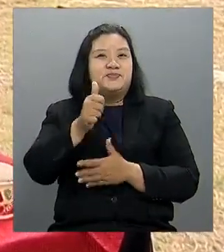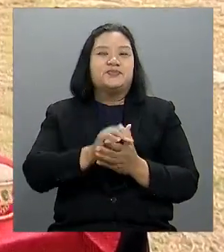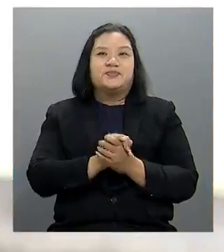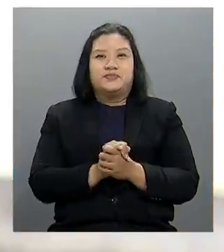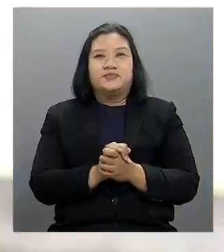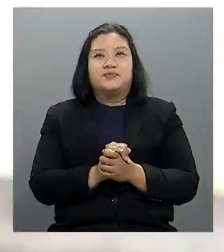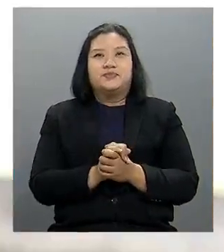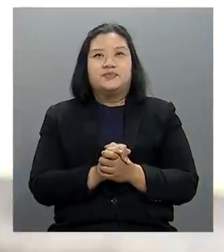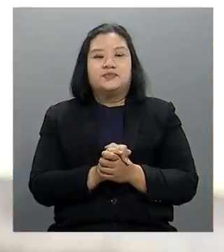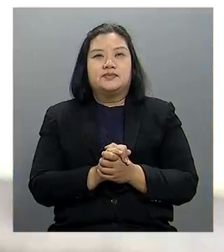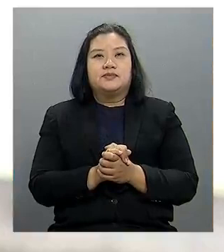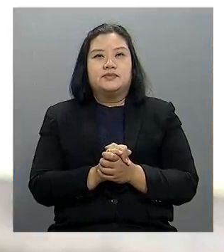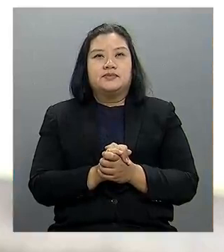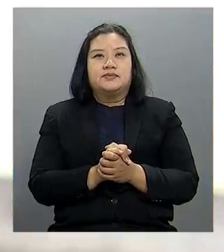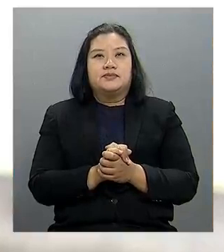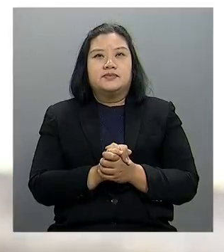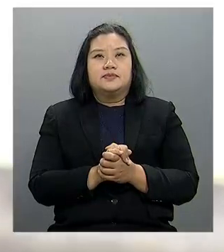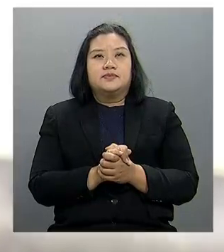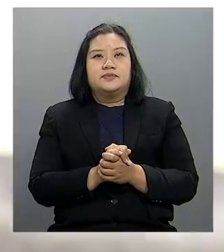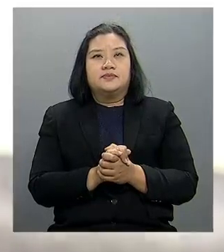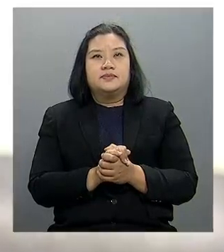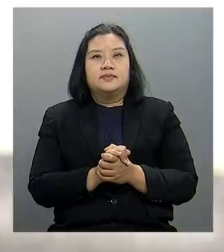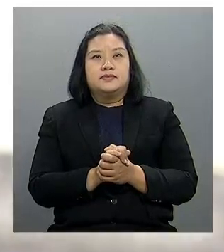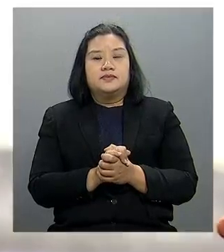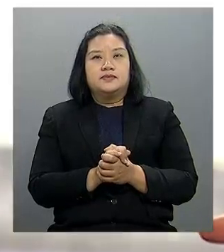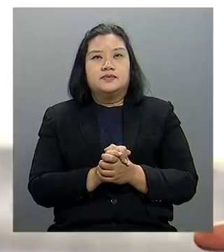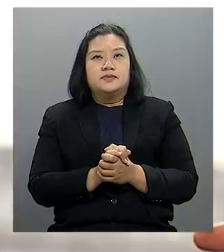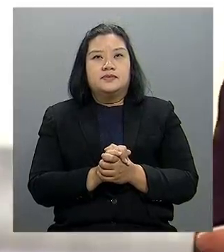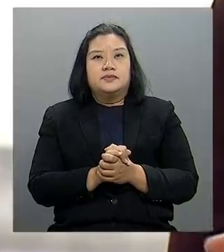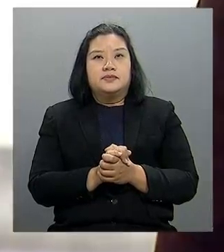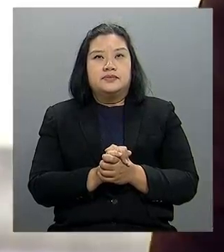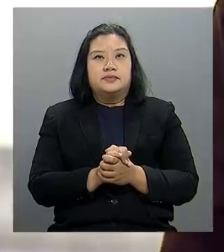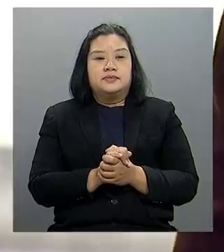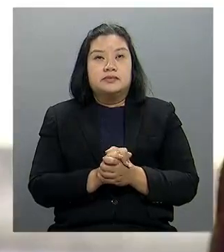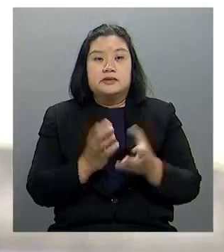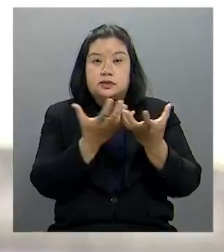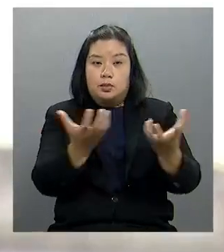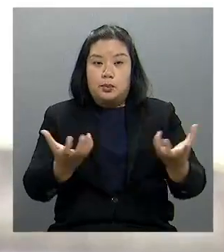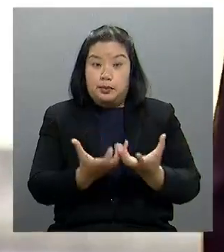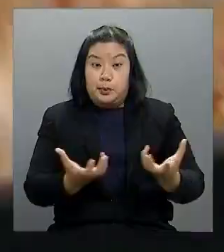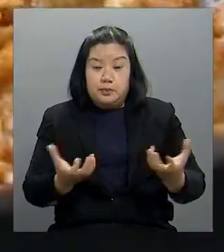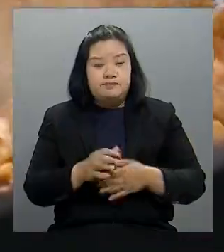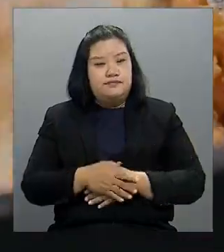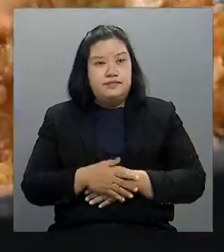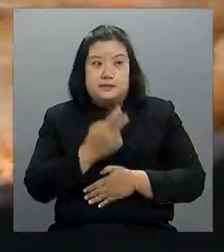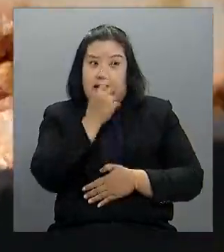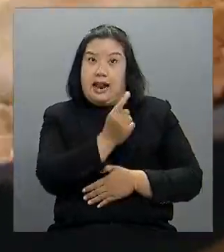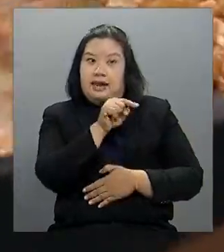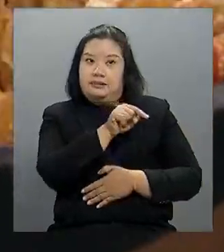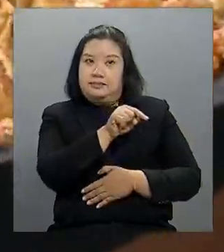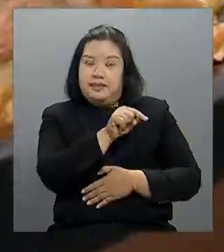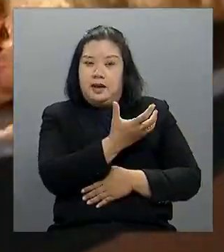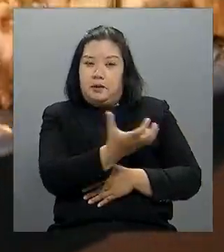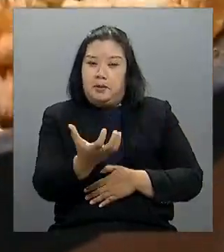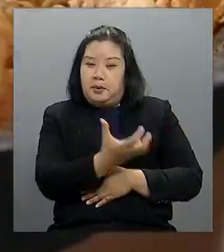นี่แต่ว่าดูจากเมนูอาหารคุณผู้ชมครับต้องบอกเลยว่าไล่มาตั้งแต่ตรงนู้นมาตรวจตรงนี้ผมไม่แน่ใจว่ากินเสร็จแล้วน้ำต